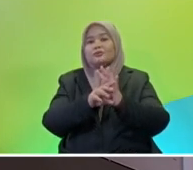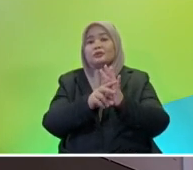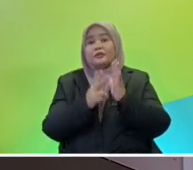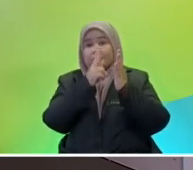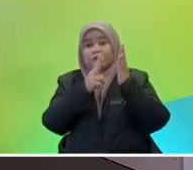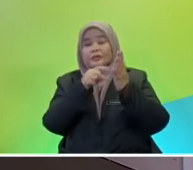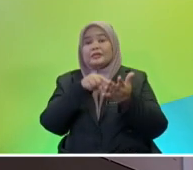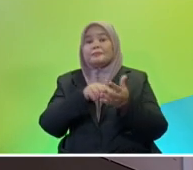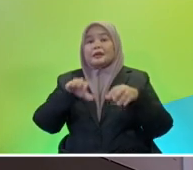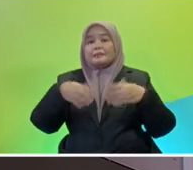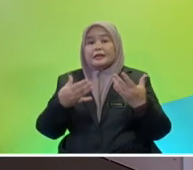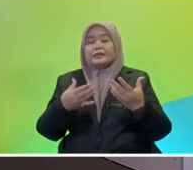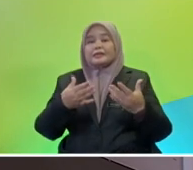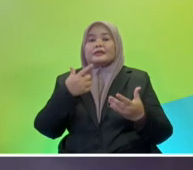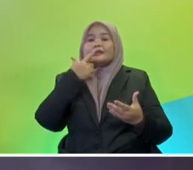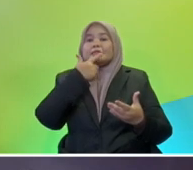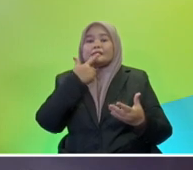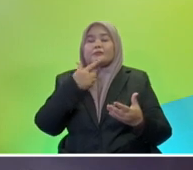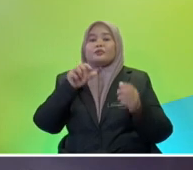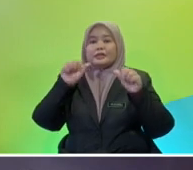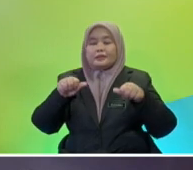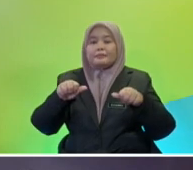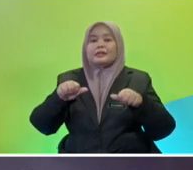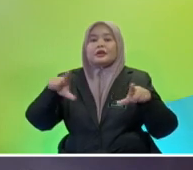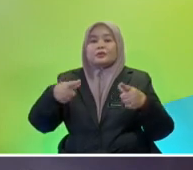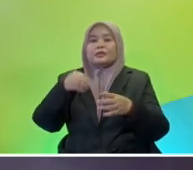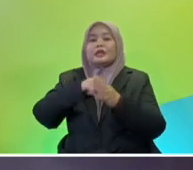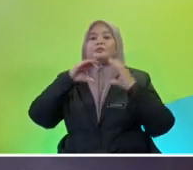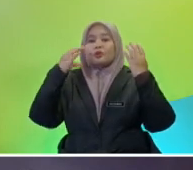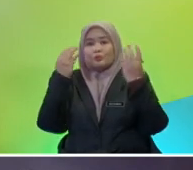Oke pencak silat lisan berlaku dalam kumpulan